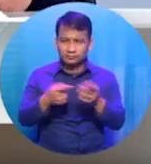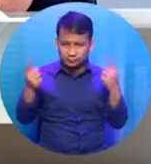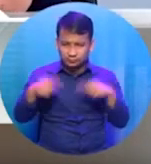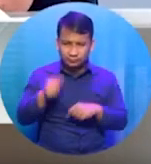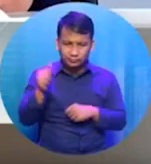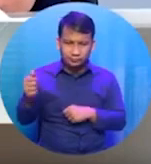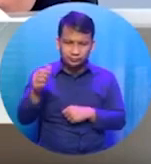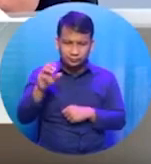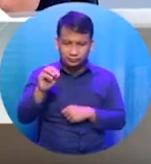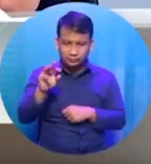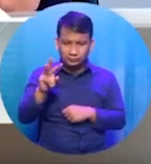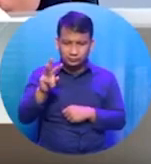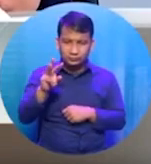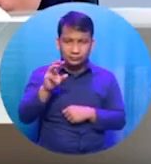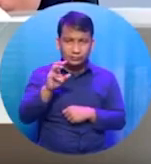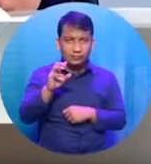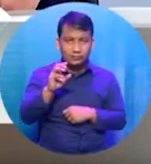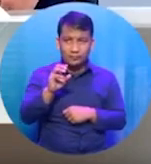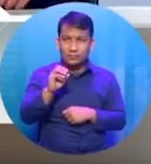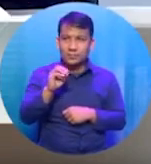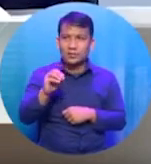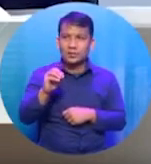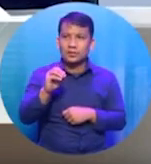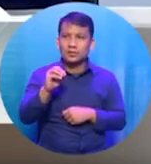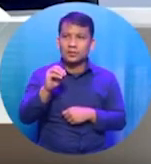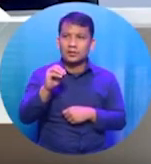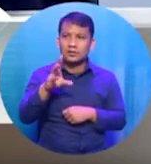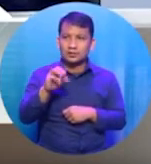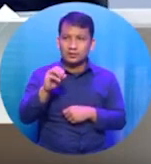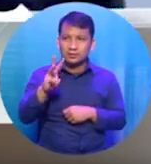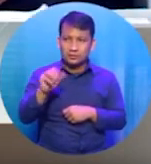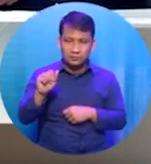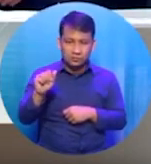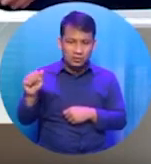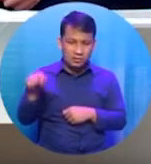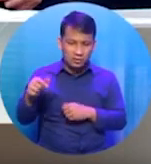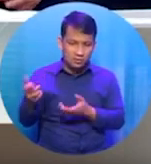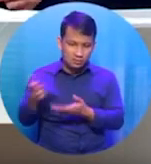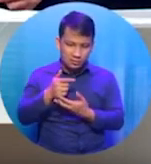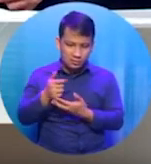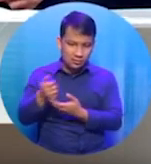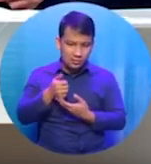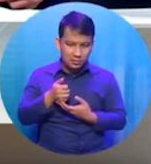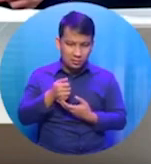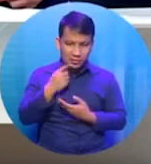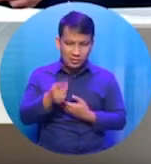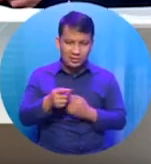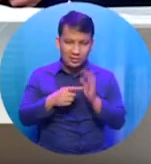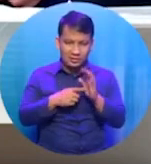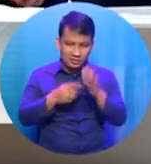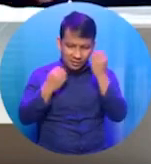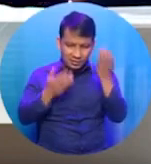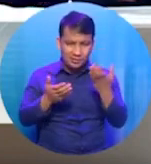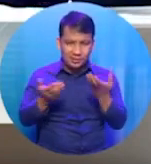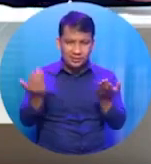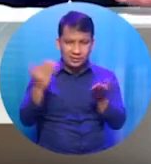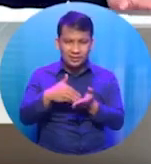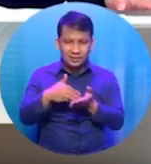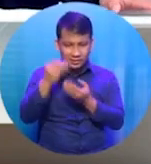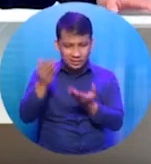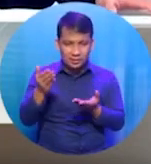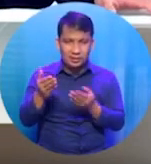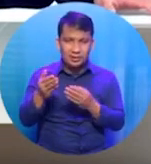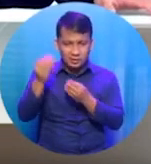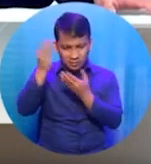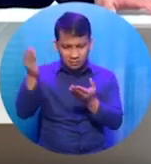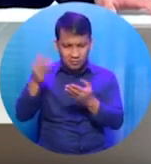sa overseas, pero sir, definitely yung mga kaso po na idinudulog po dito sa aming region, agad-agad naman po